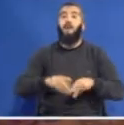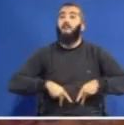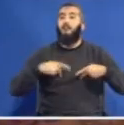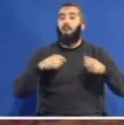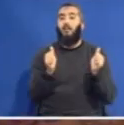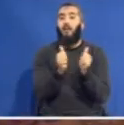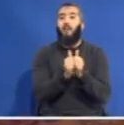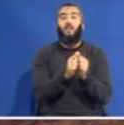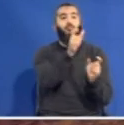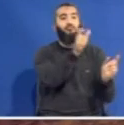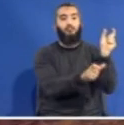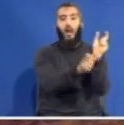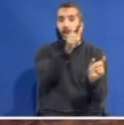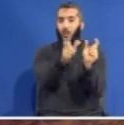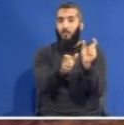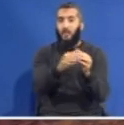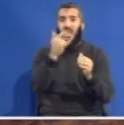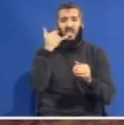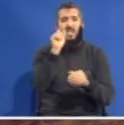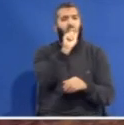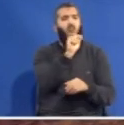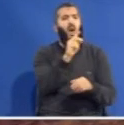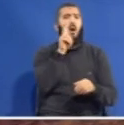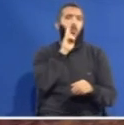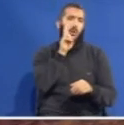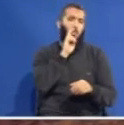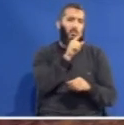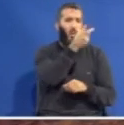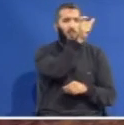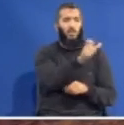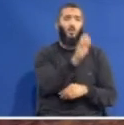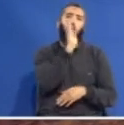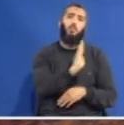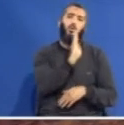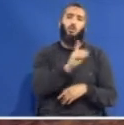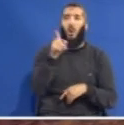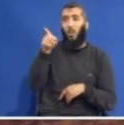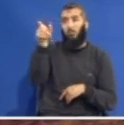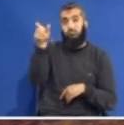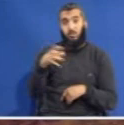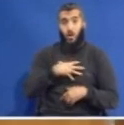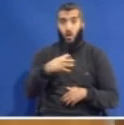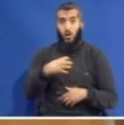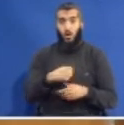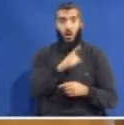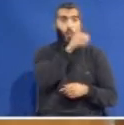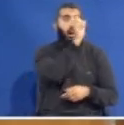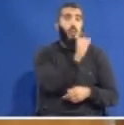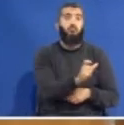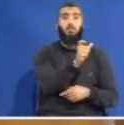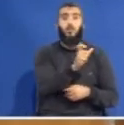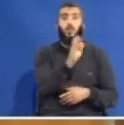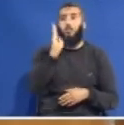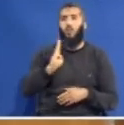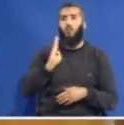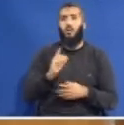لم يكن مع الناس في سرائهم وضرائهم فمتى يكون؟ ما الفائدة منه؟ ما المعنى من